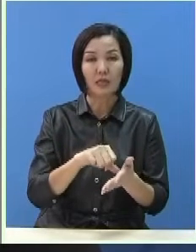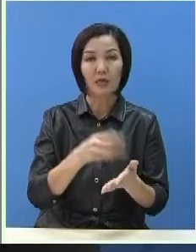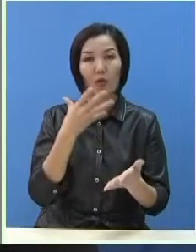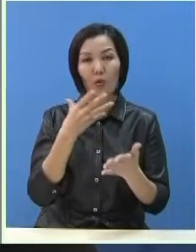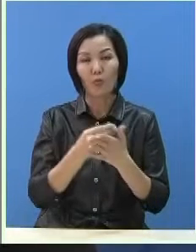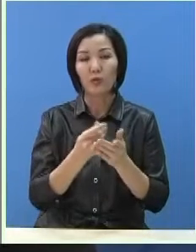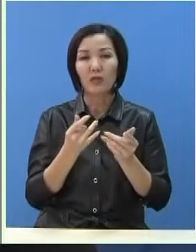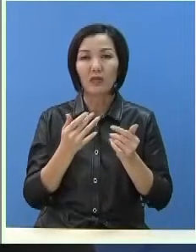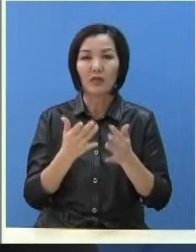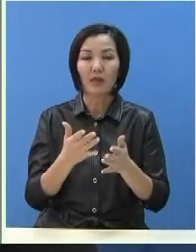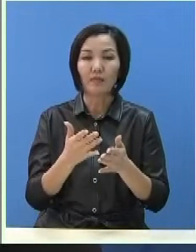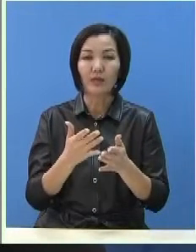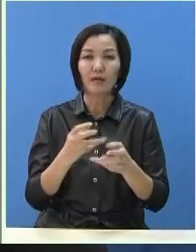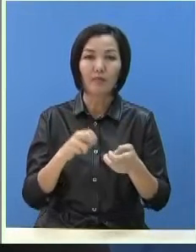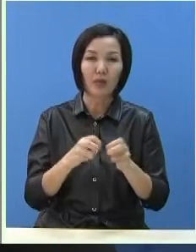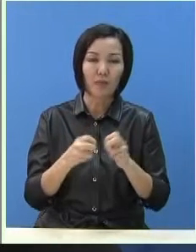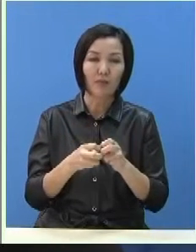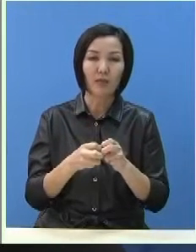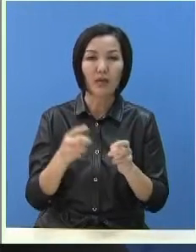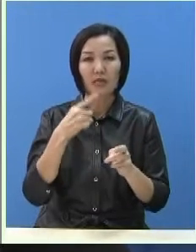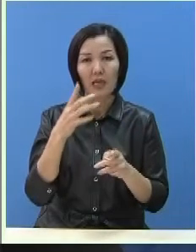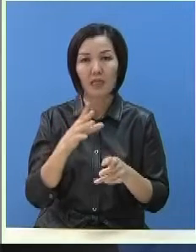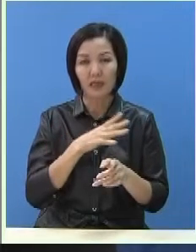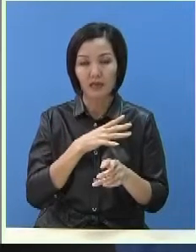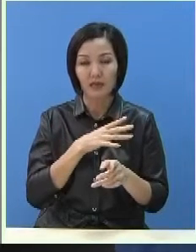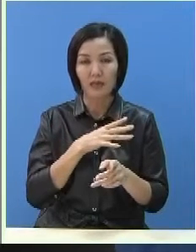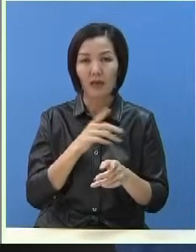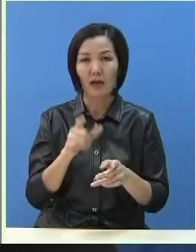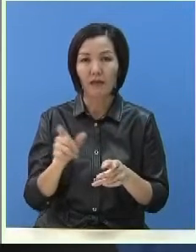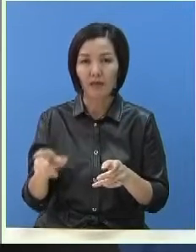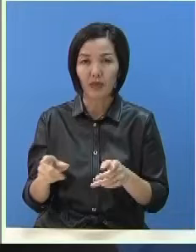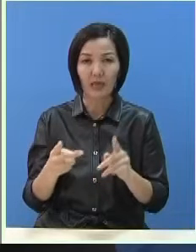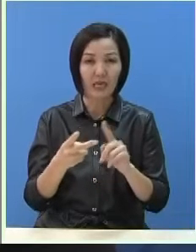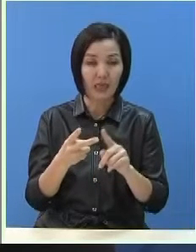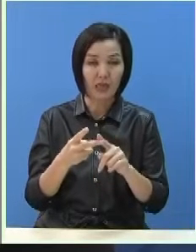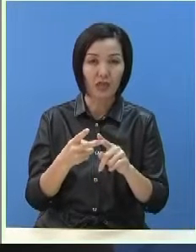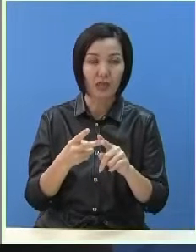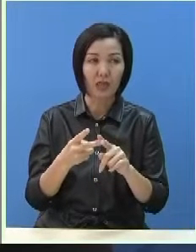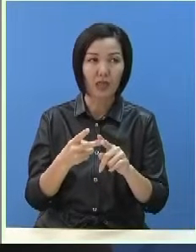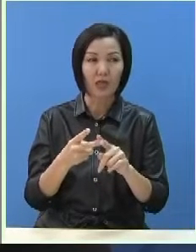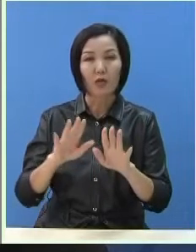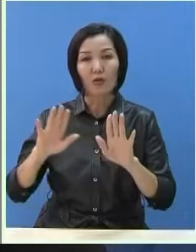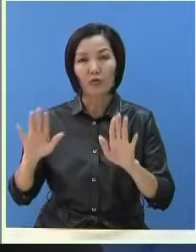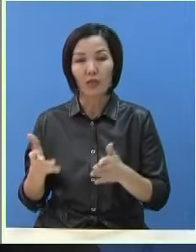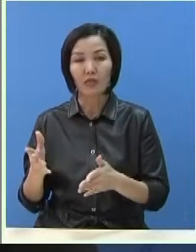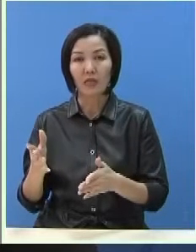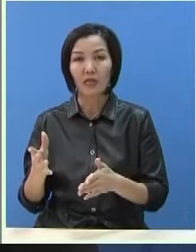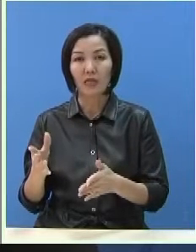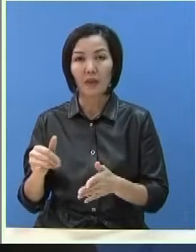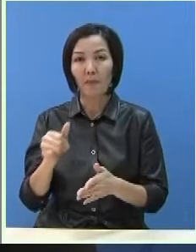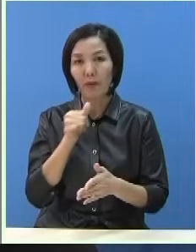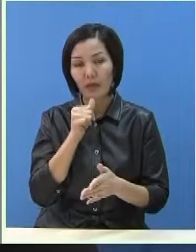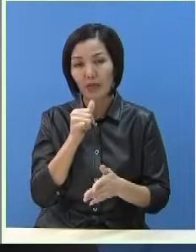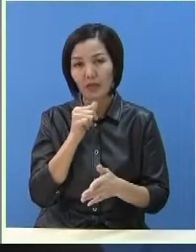экономикалық талаптарын қойып, әлеуметтік жағдайды көтеруді қозғаған адамдар. Екіншісі, сол жағдайды пайдаланып, сол